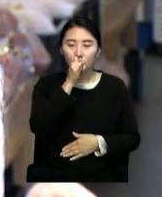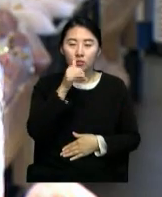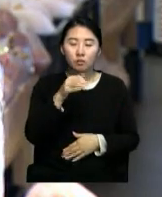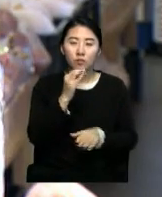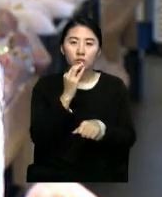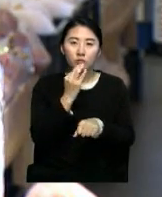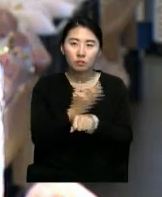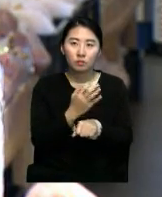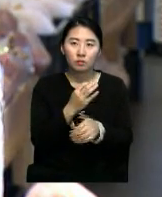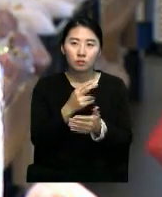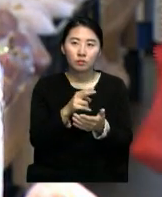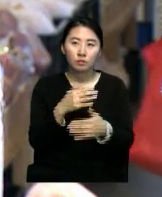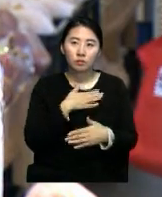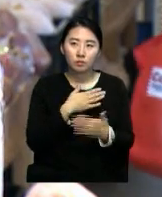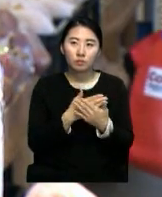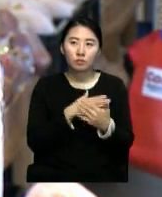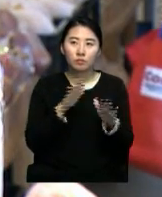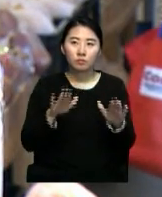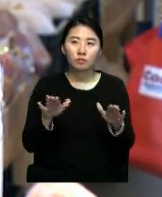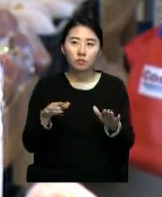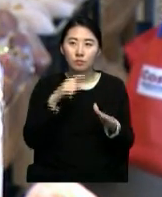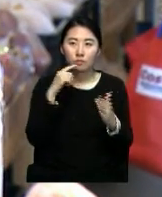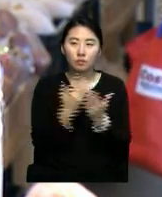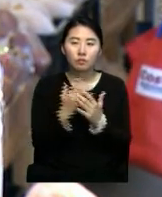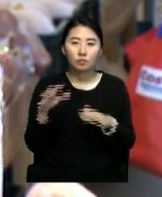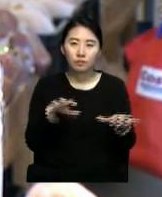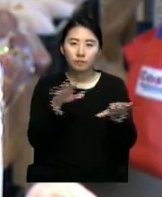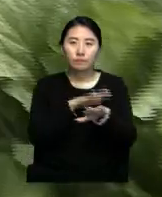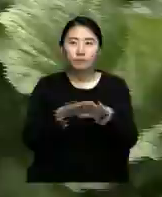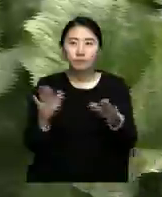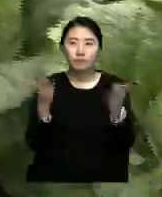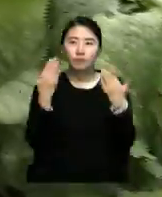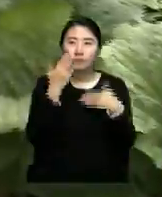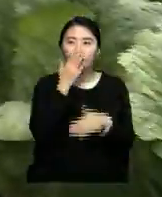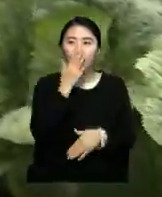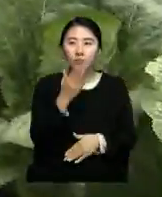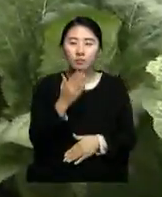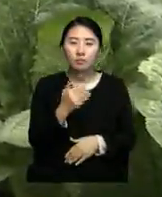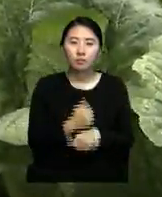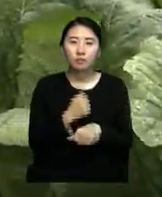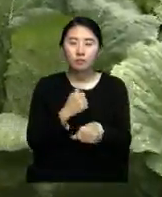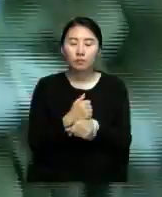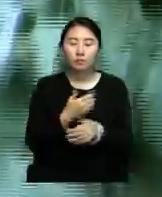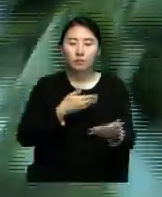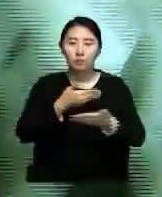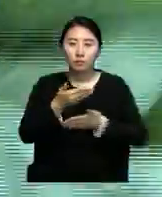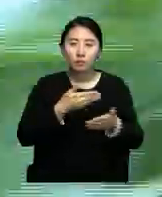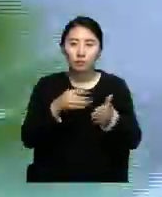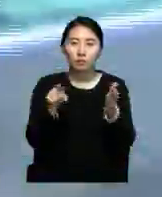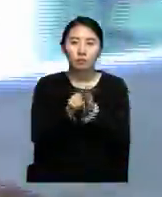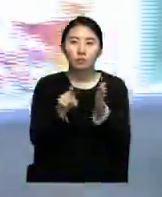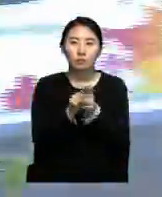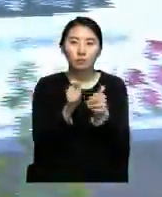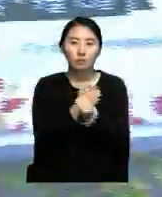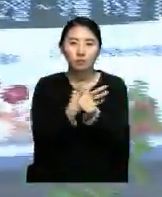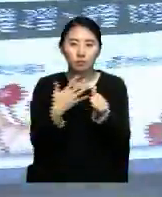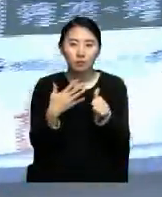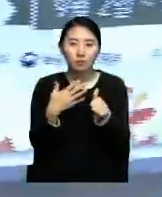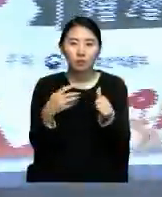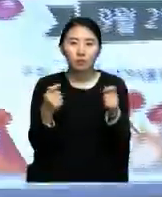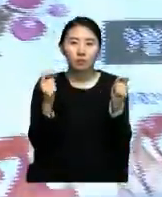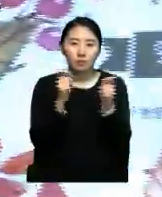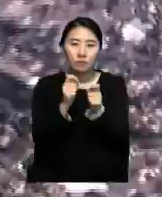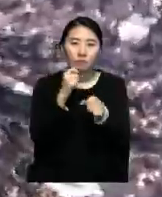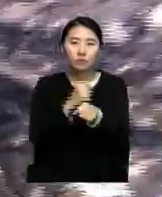로컬푸드를 이용하면은 불안감 없이 오래 김장도 잘 담그실 수 있을 겁니다. 유통환경 개선과 신뢰를 바탕으로 소비자